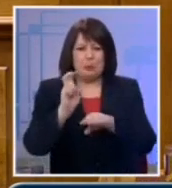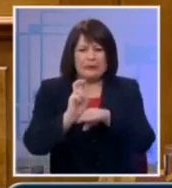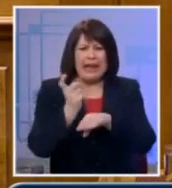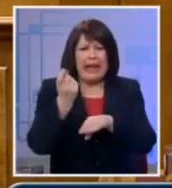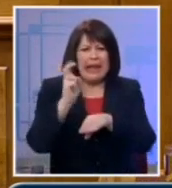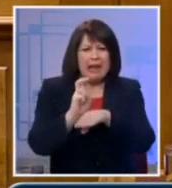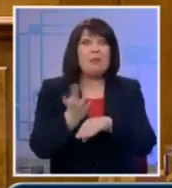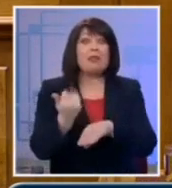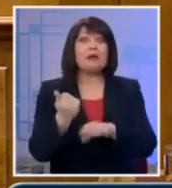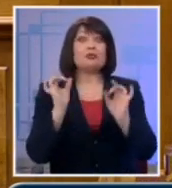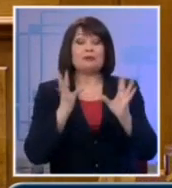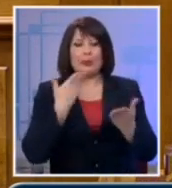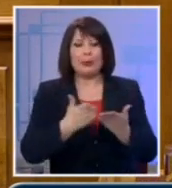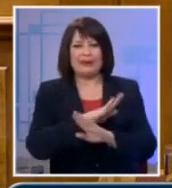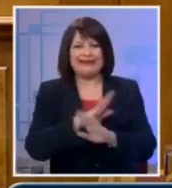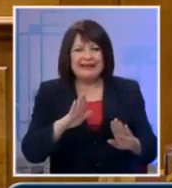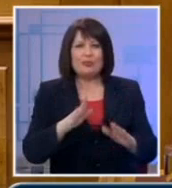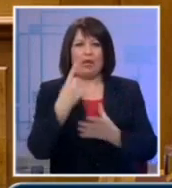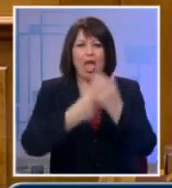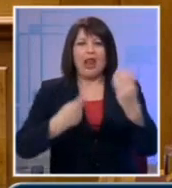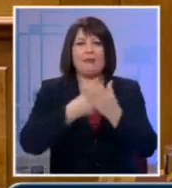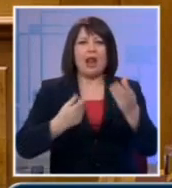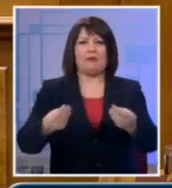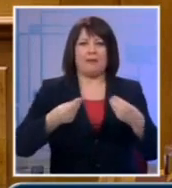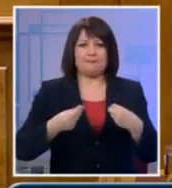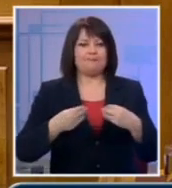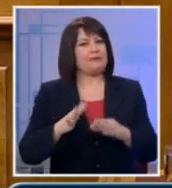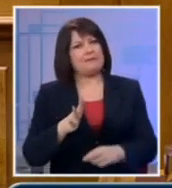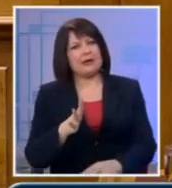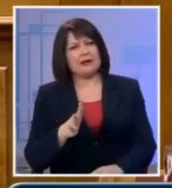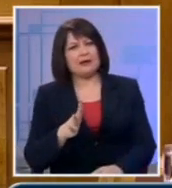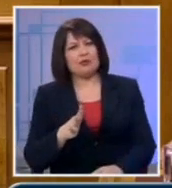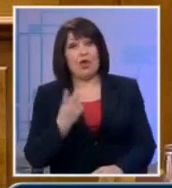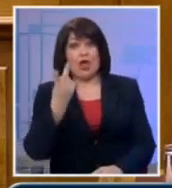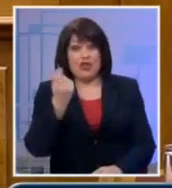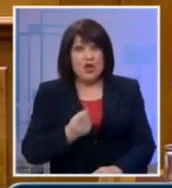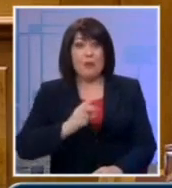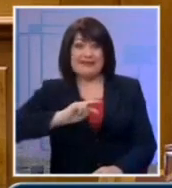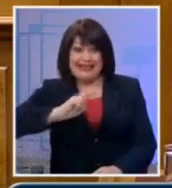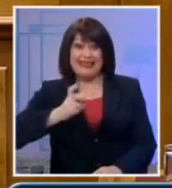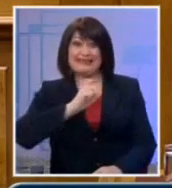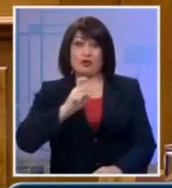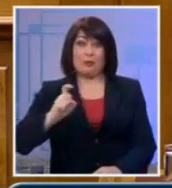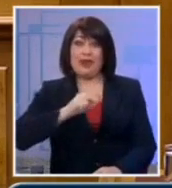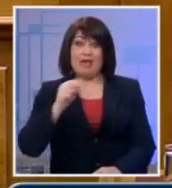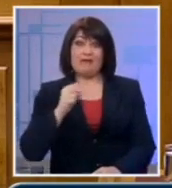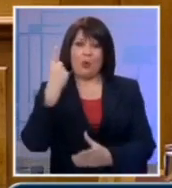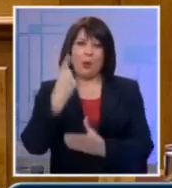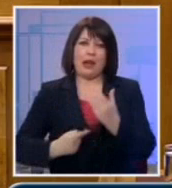πλεόνασμα. Αυτό το ταμιακό έλλειμμα που παραλάβαμε ήταν της τάξης των 2,5 δισεκατομμυρίων ευρώ περίπου.